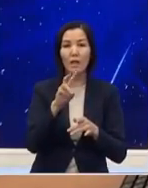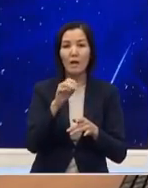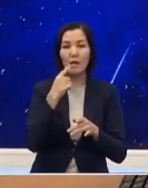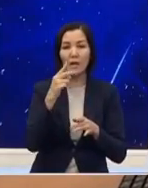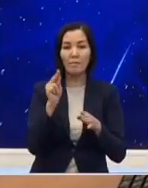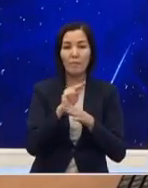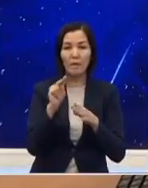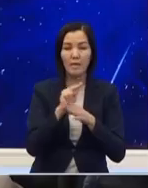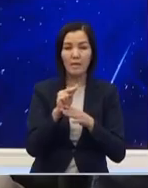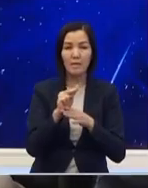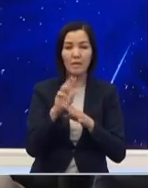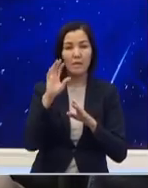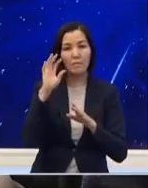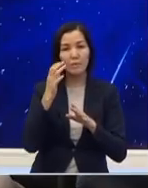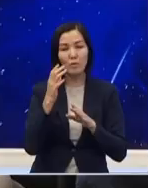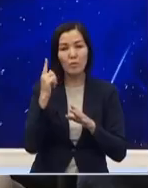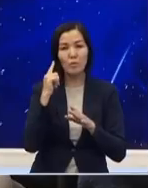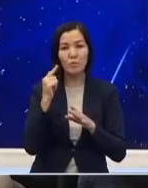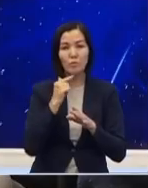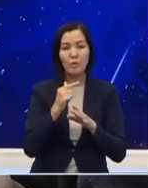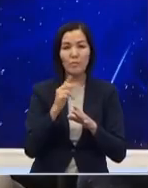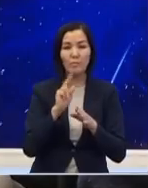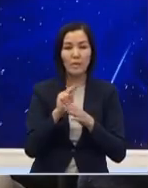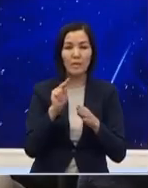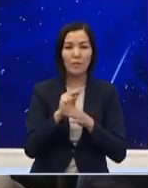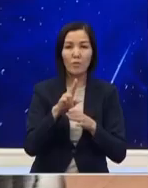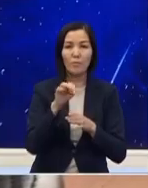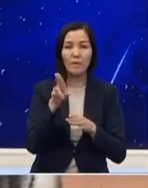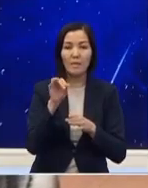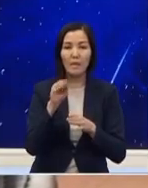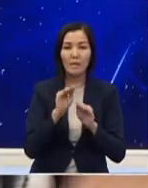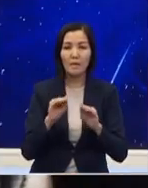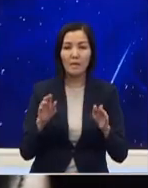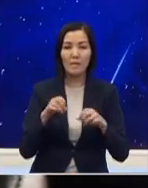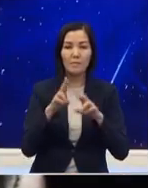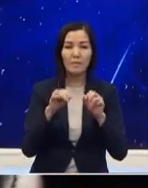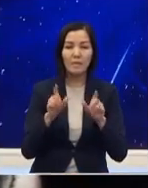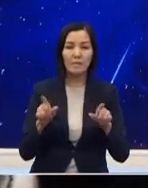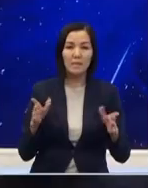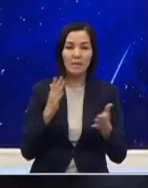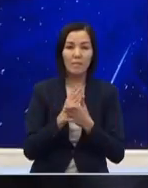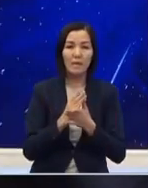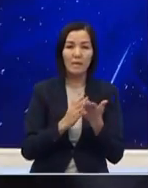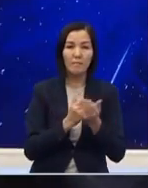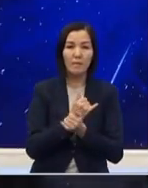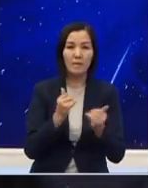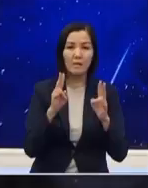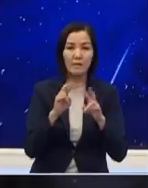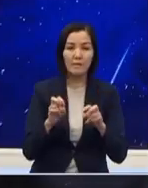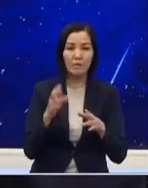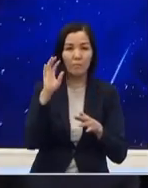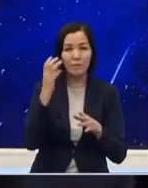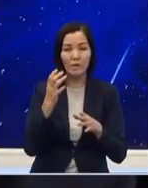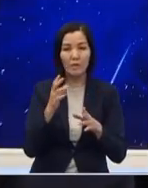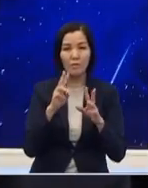бөлек психолог, дефектолог, сурдопедагог, невропатолог, педиатр мамандары бар. Келушілерге кешенді медициналық тексеру,